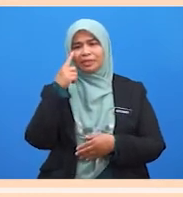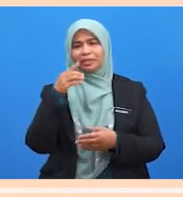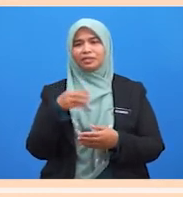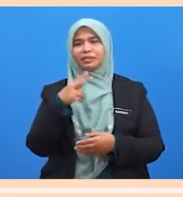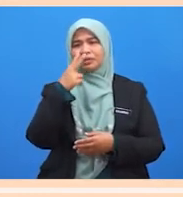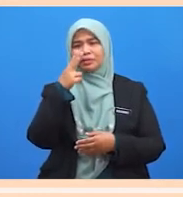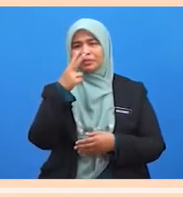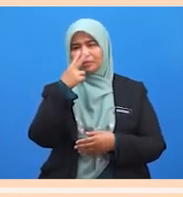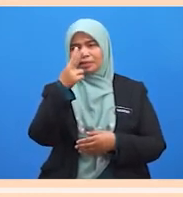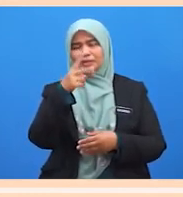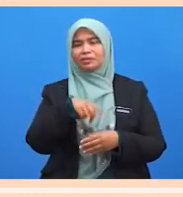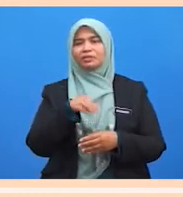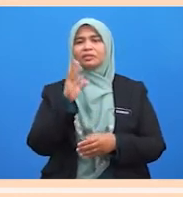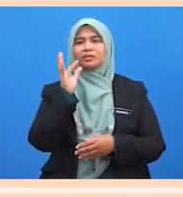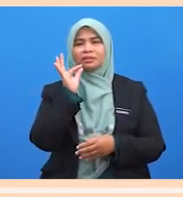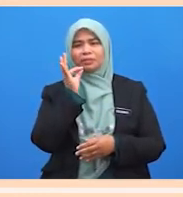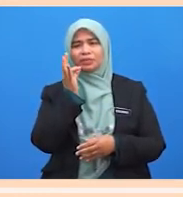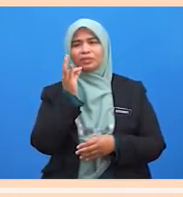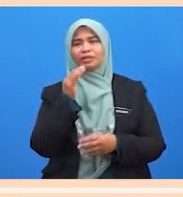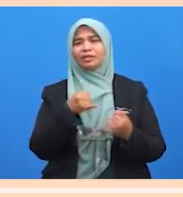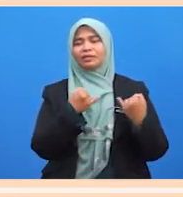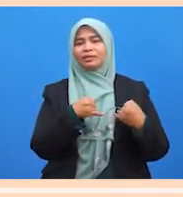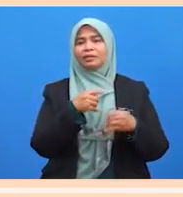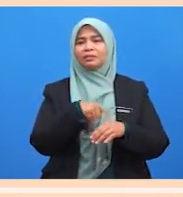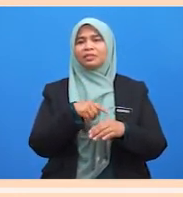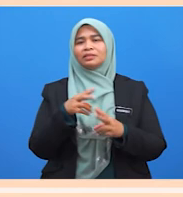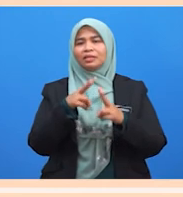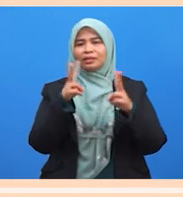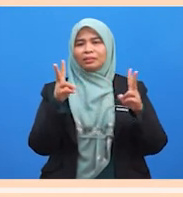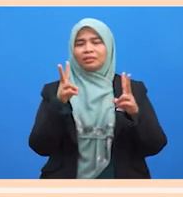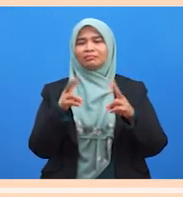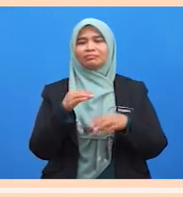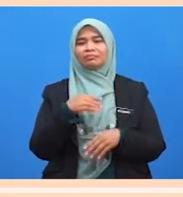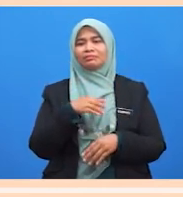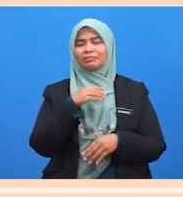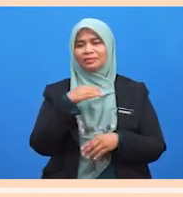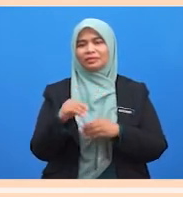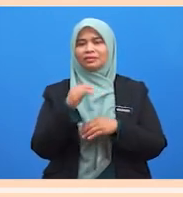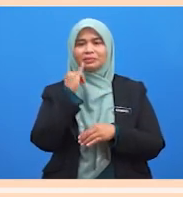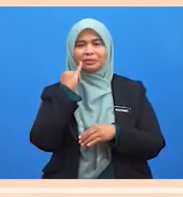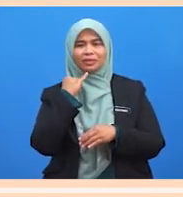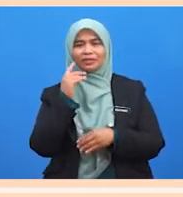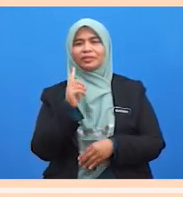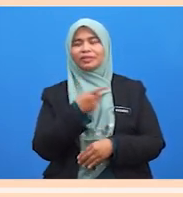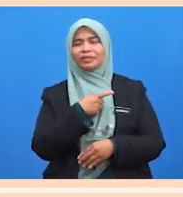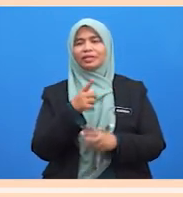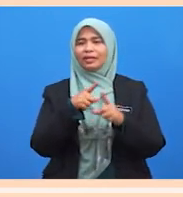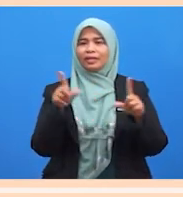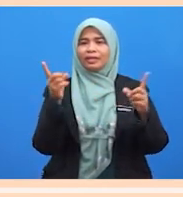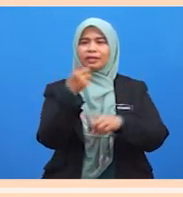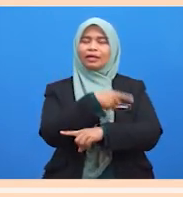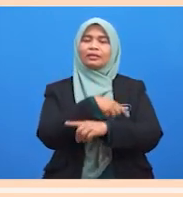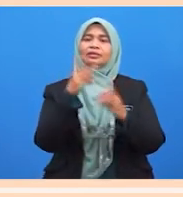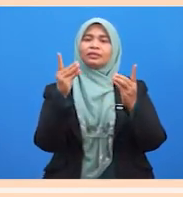Sayup-sayup si anak mata, sayup memandang si buah hati. Masa amat mencumburui